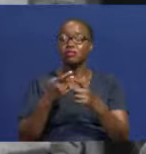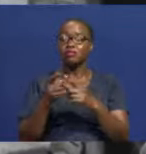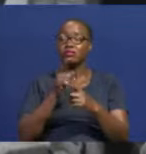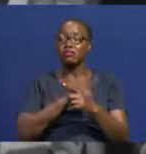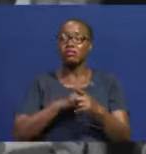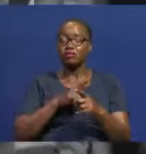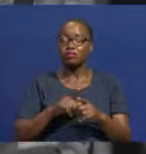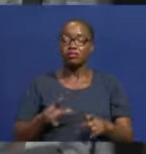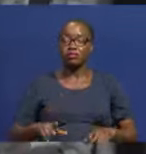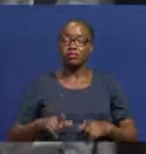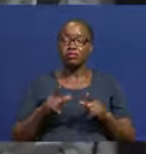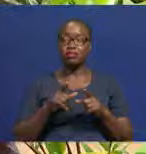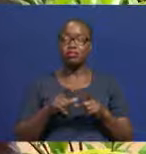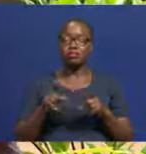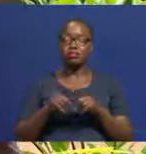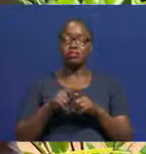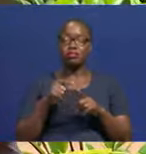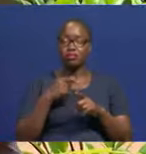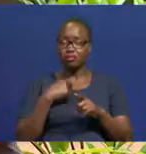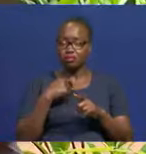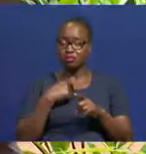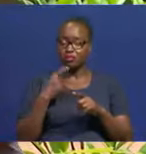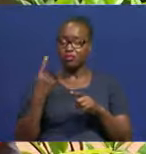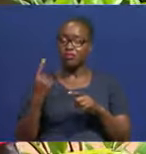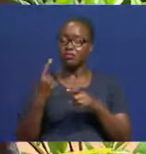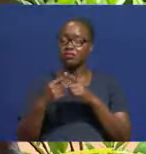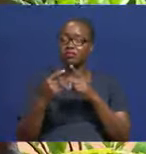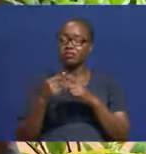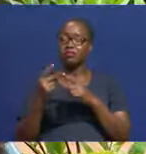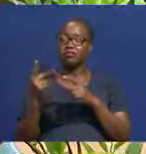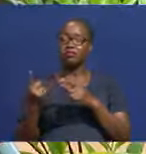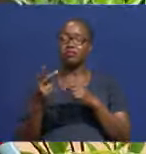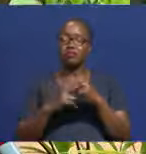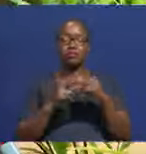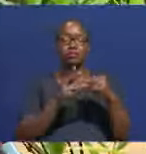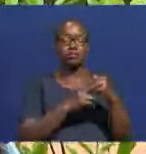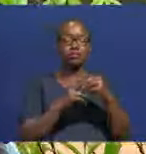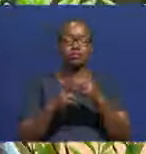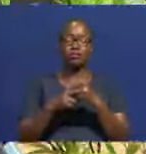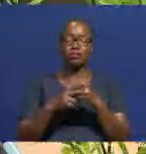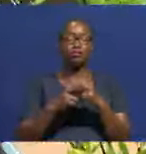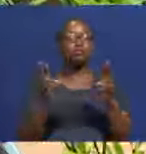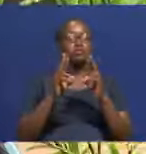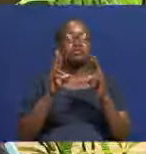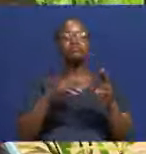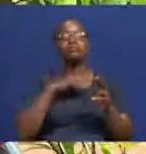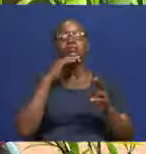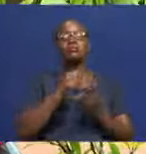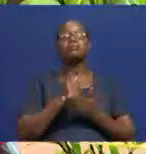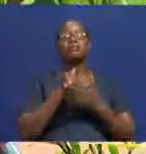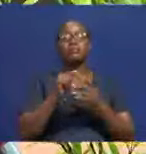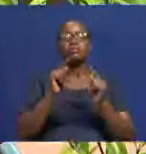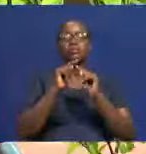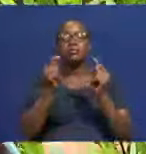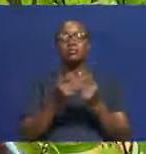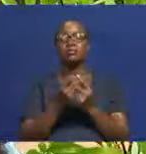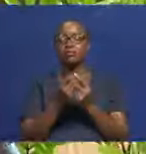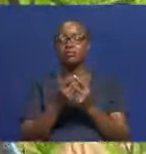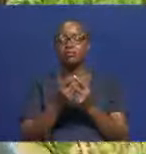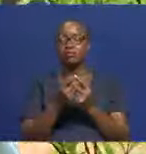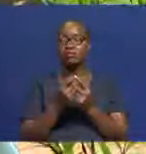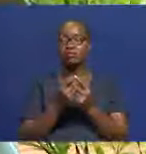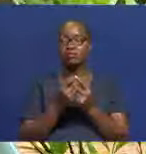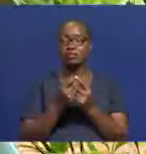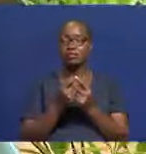survived. Kama mimi mwaka 77 nijitolea kufa ili kusaidia kikosi cha Triki ya si